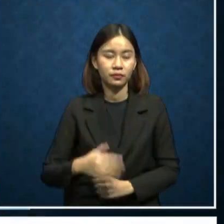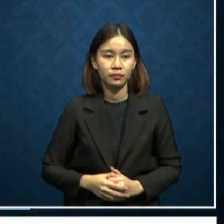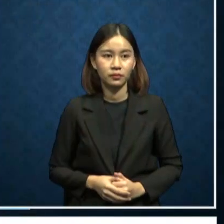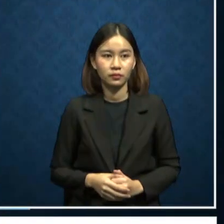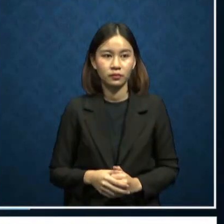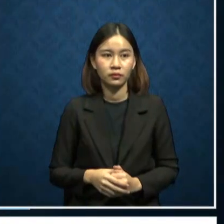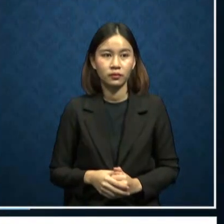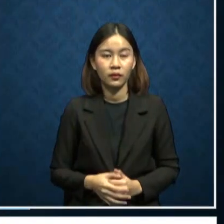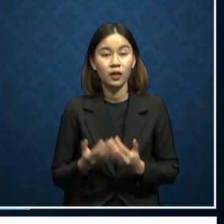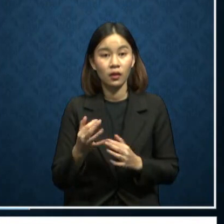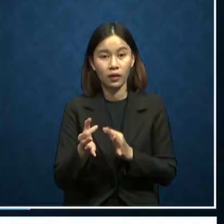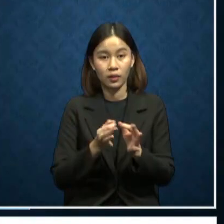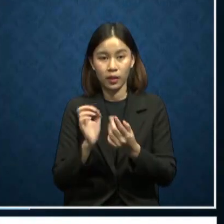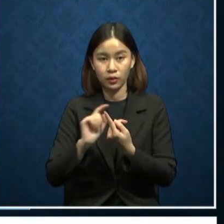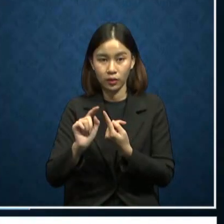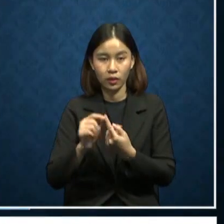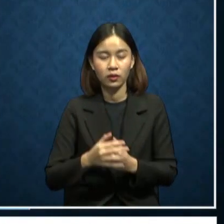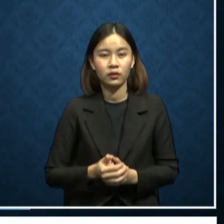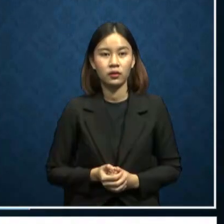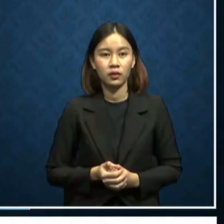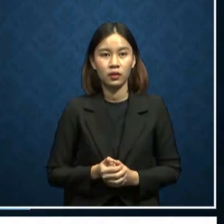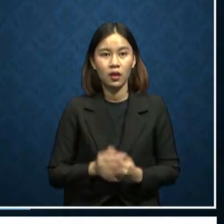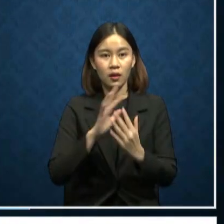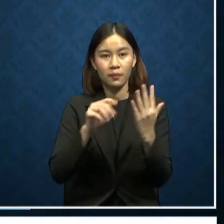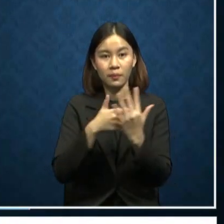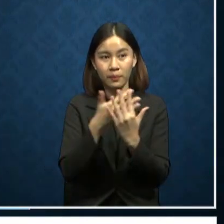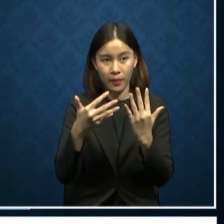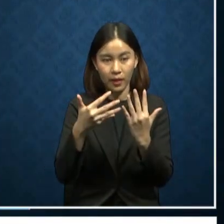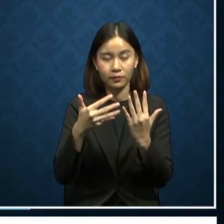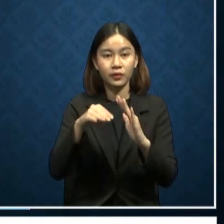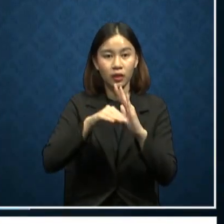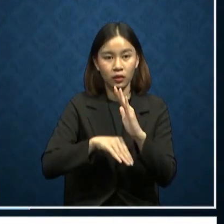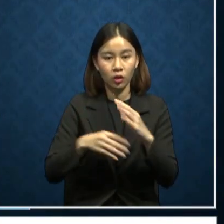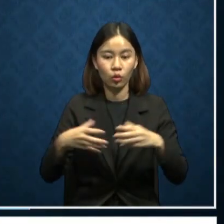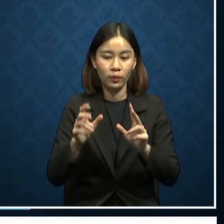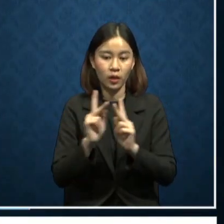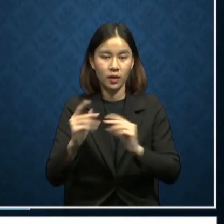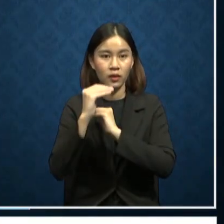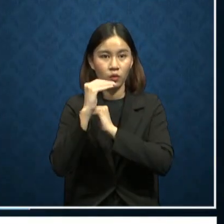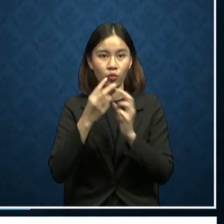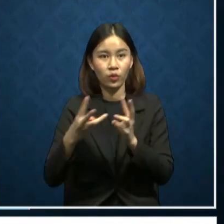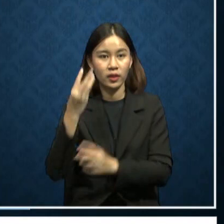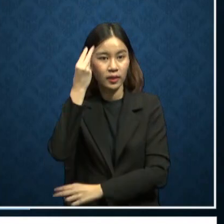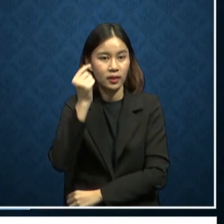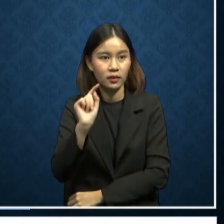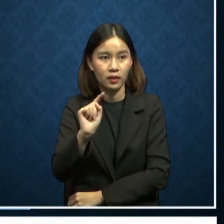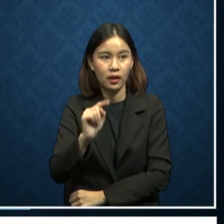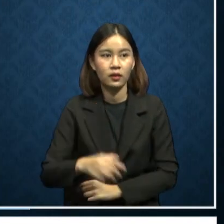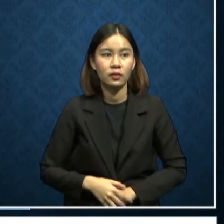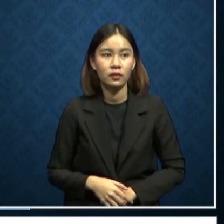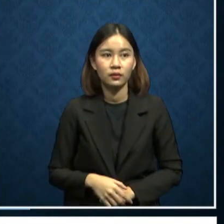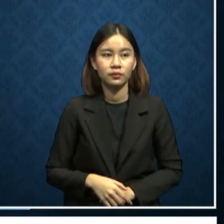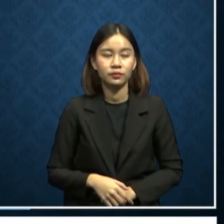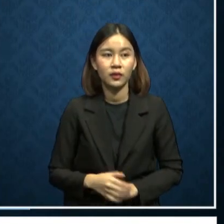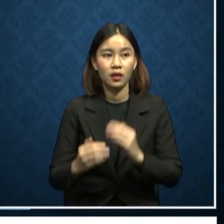ครับขอเรียนว่าในส่วนที่เป็นแผนกลยุทธนั้นคณะคการได้กำหนดวิสัยทัศน์ไว้ดังนี้ครับสืบ